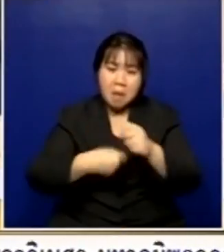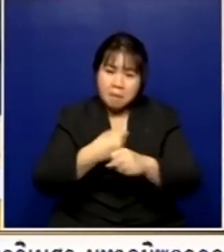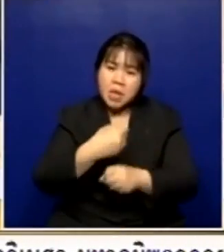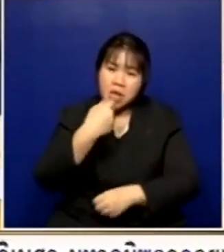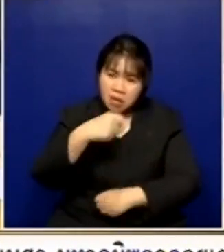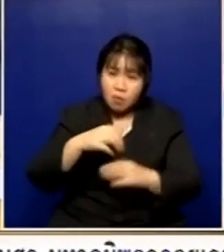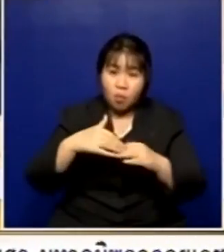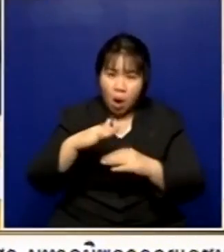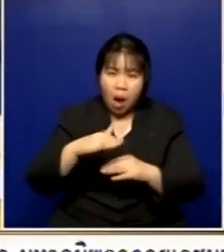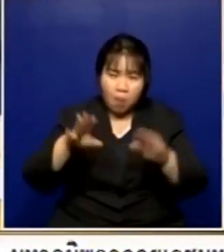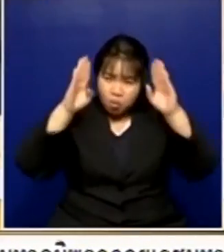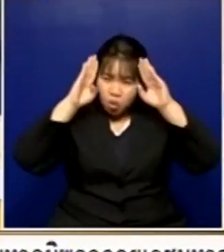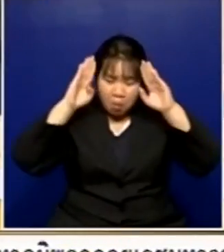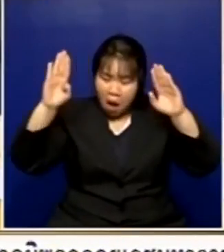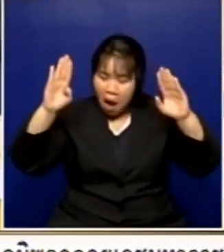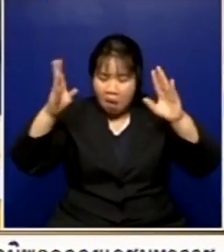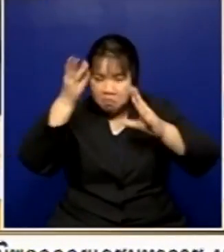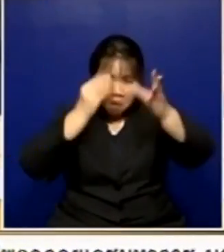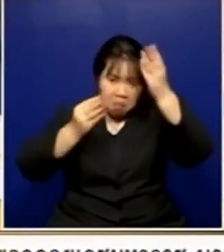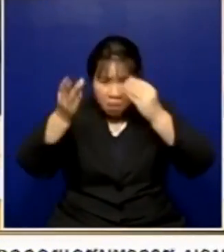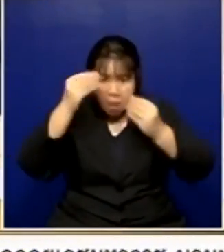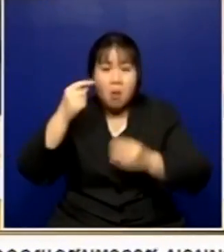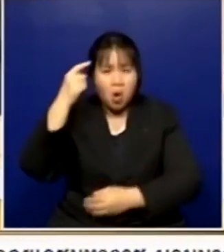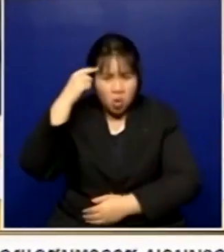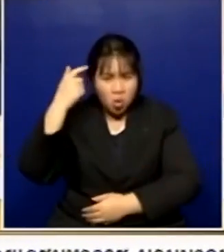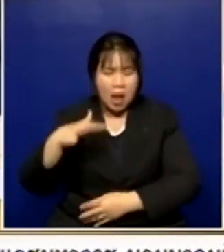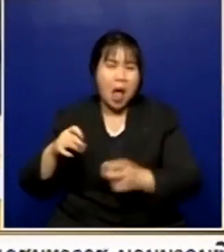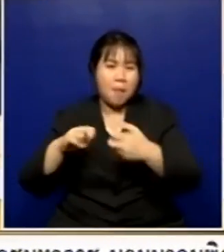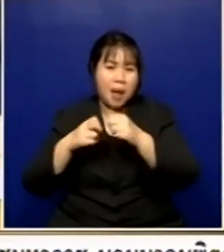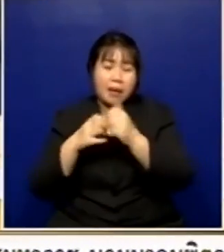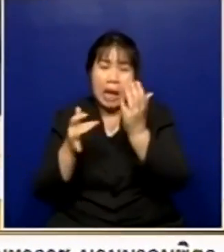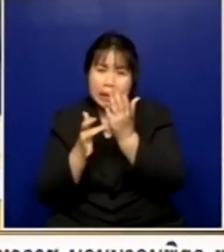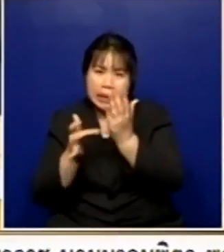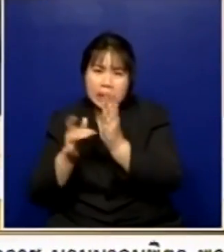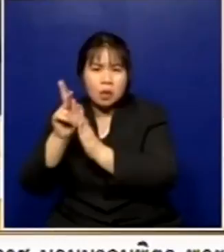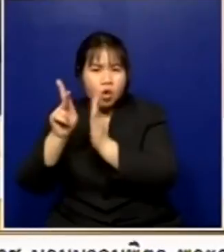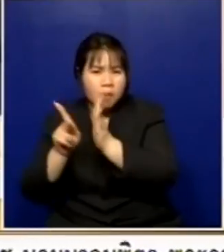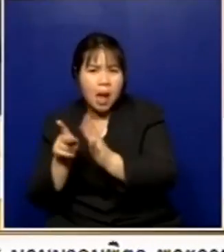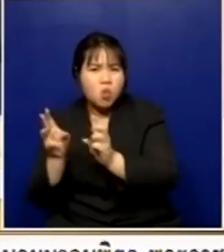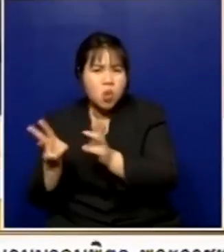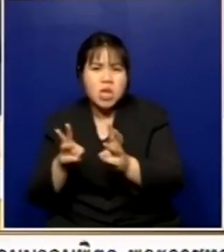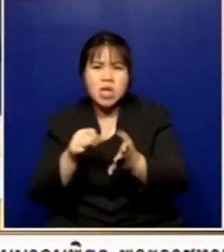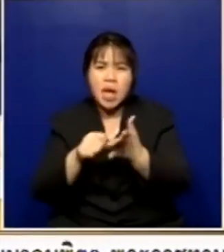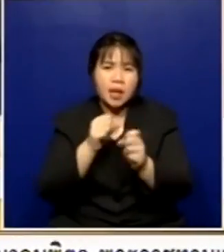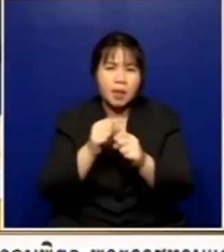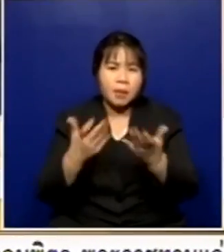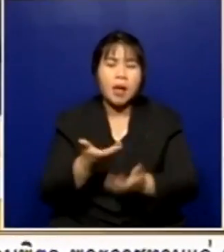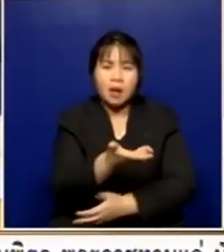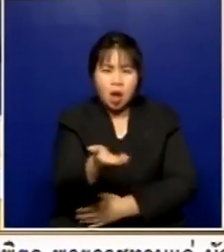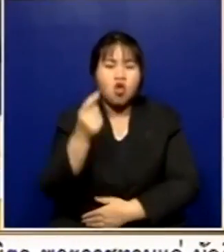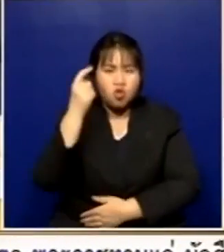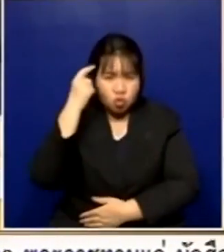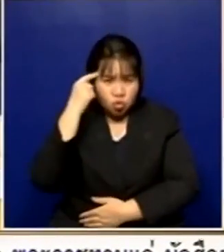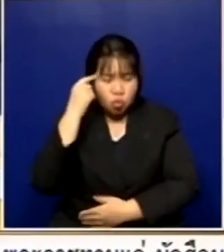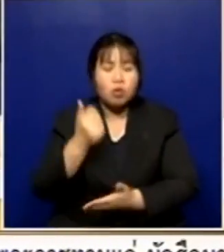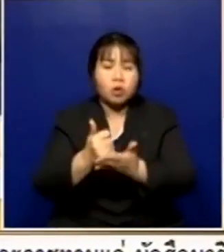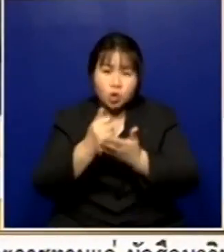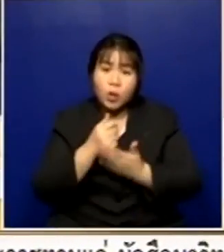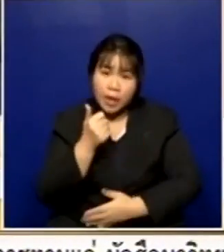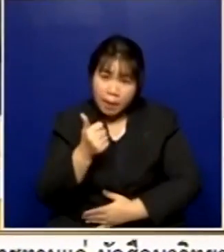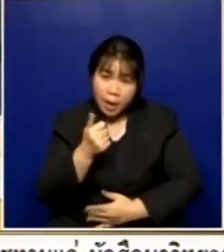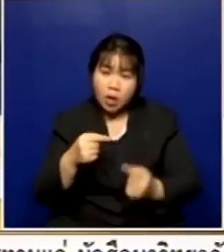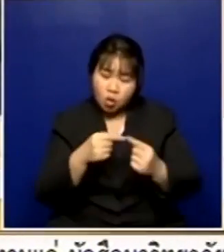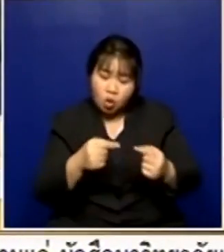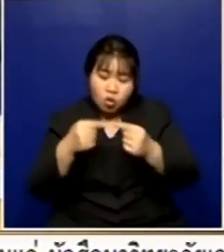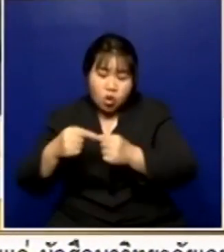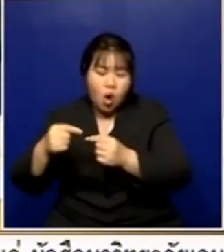ถ้ามีประสบการณ์มากกว่าผมท่านรู้ว่าปัญหาในทางเทคนิคการนิติบัญญัติจะต้องแก้ไขอย่างไรผมรบกวนให้ท่านช่วยแก้ไขมันในวันละ